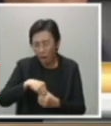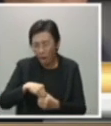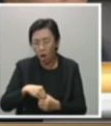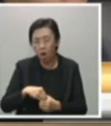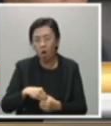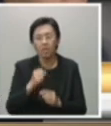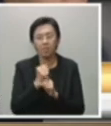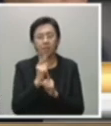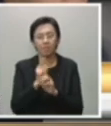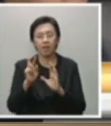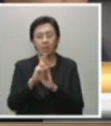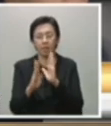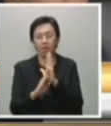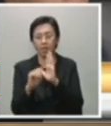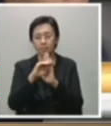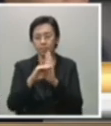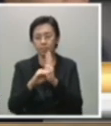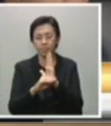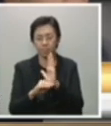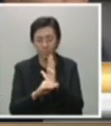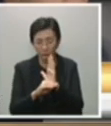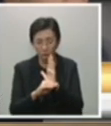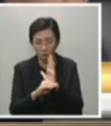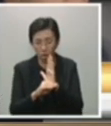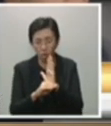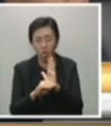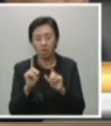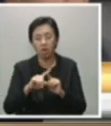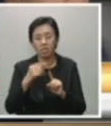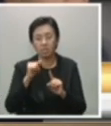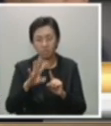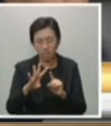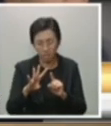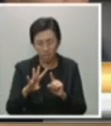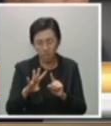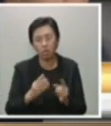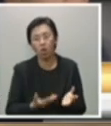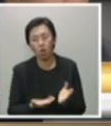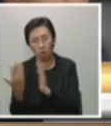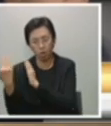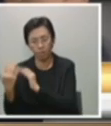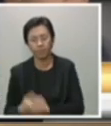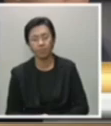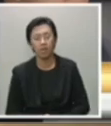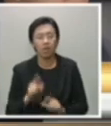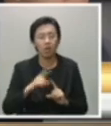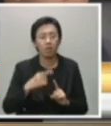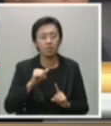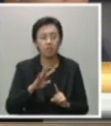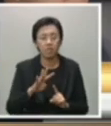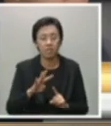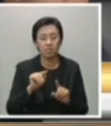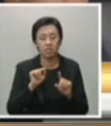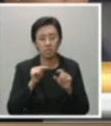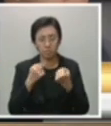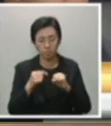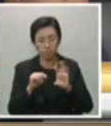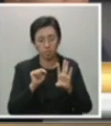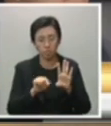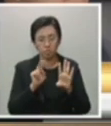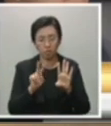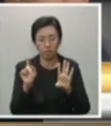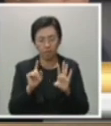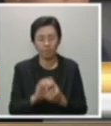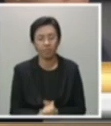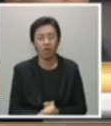ป็นไปตามระเบียบที่กำหนดไว้ในข้อที่14โดยในข้อที่ 14.2 กำหนดไว้ว่าเมื่